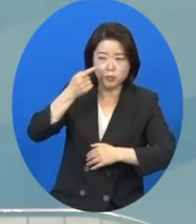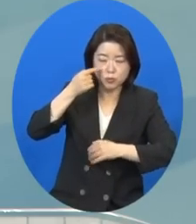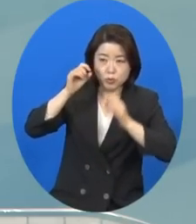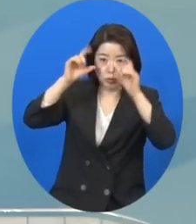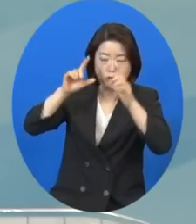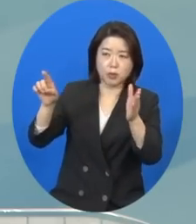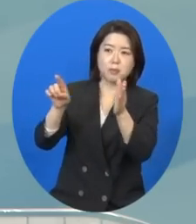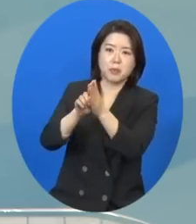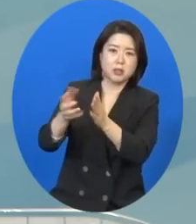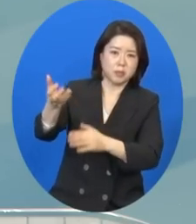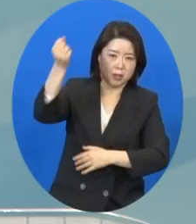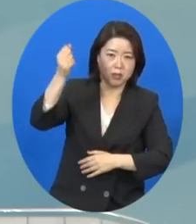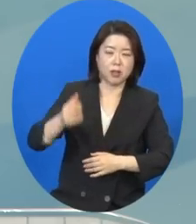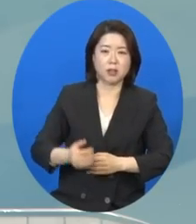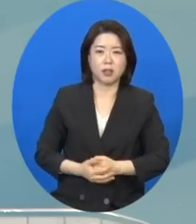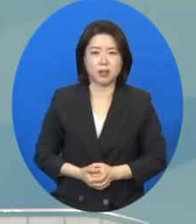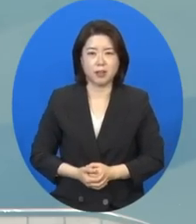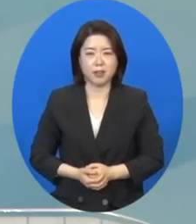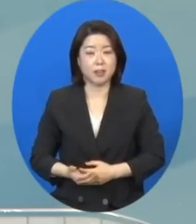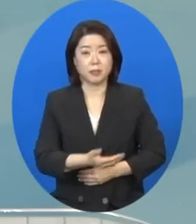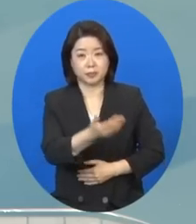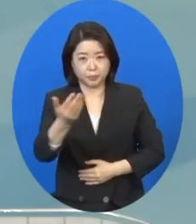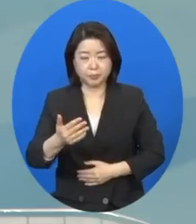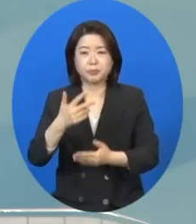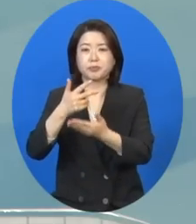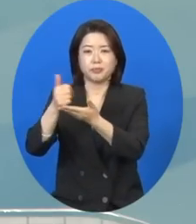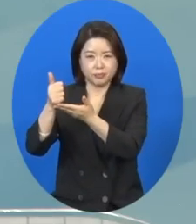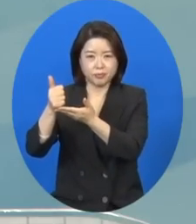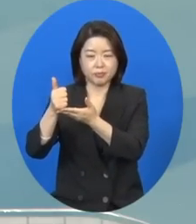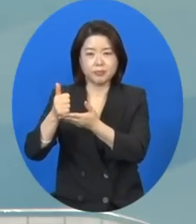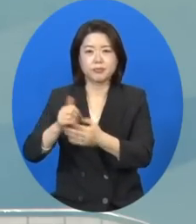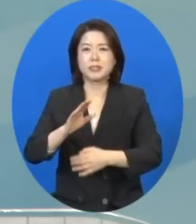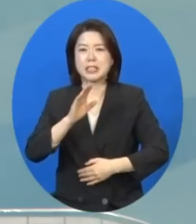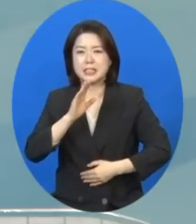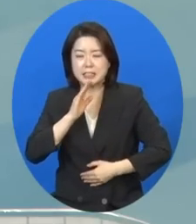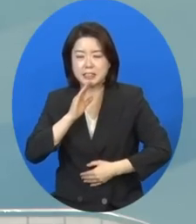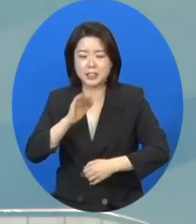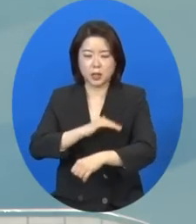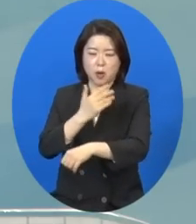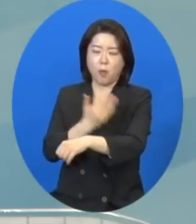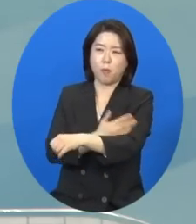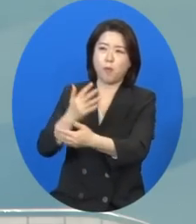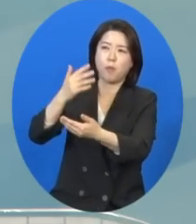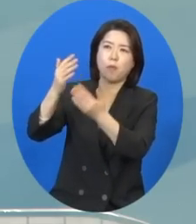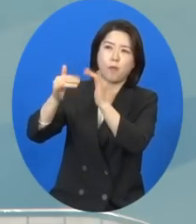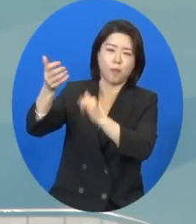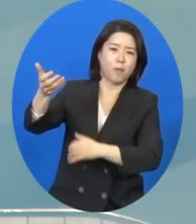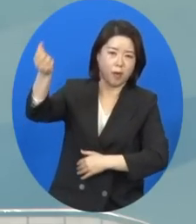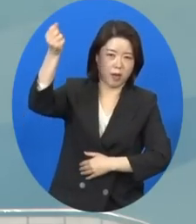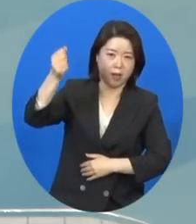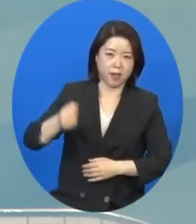바로 잡는 것입니다 여러분 주님이 진정한 권세자이십니다